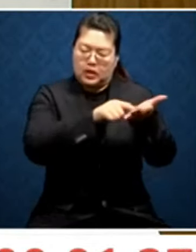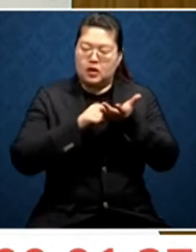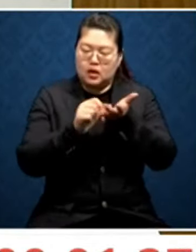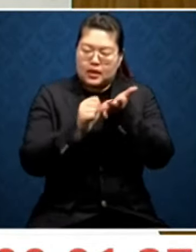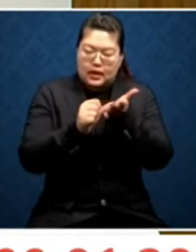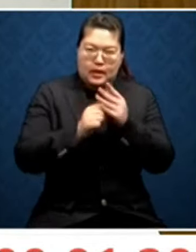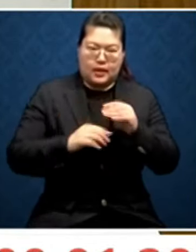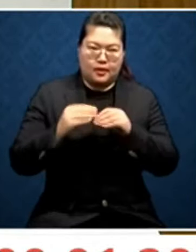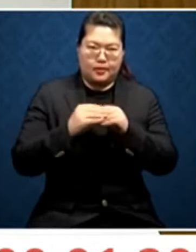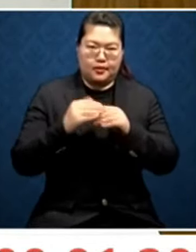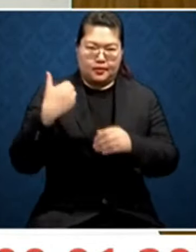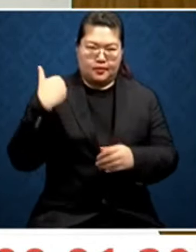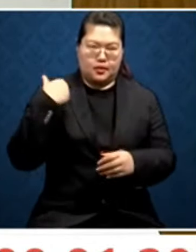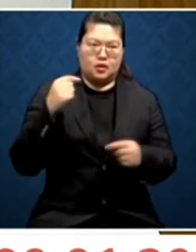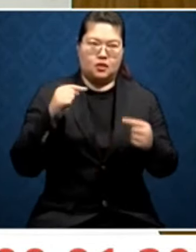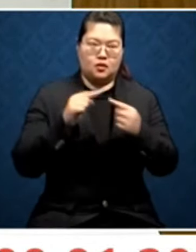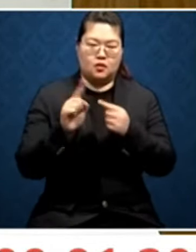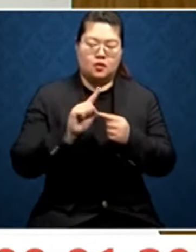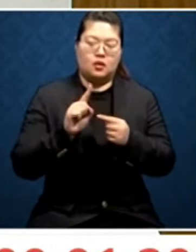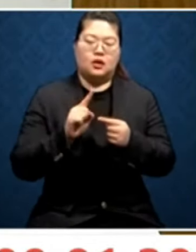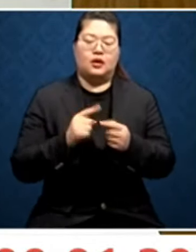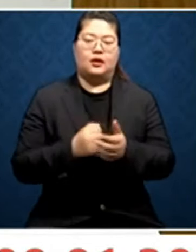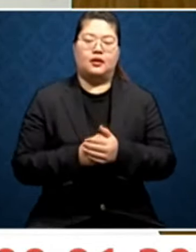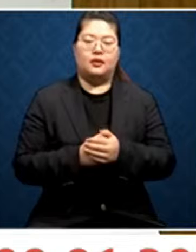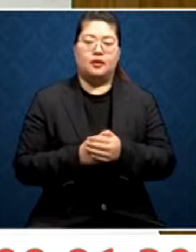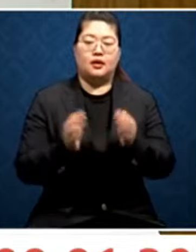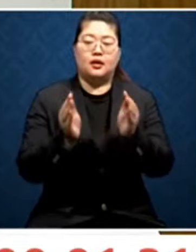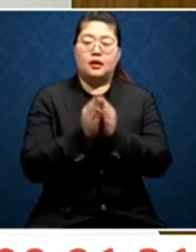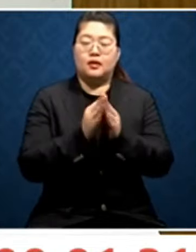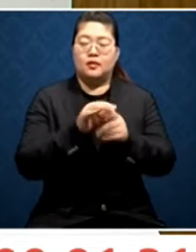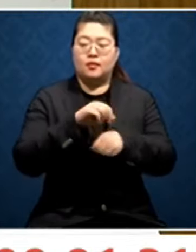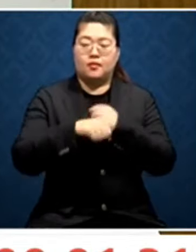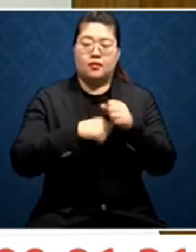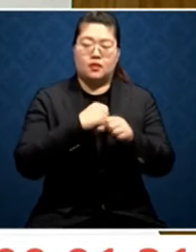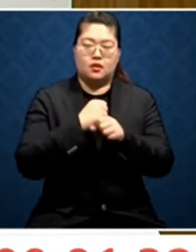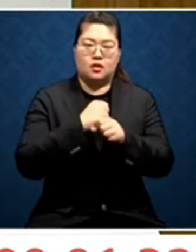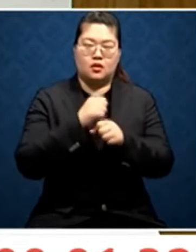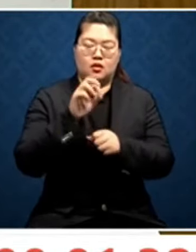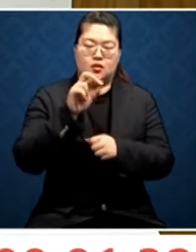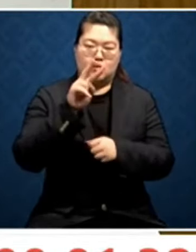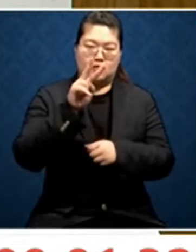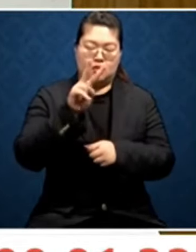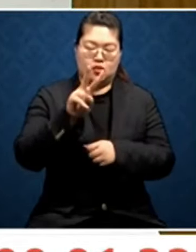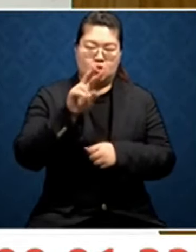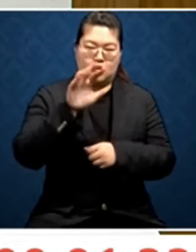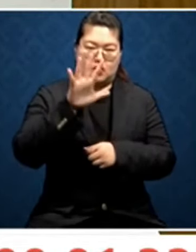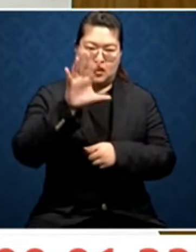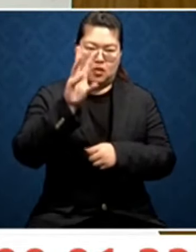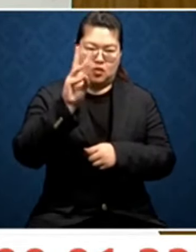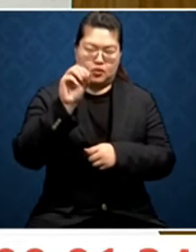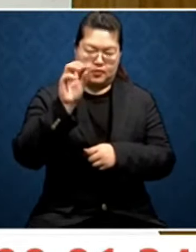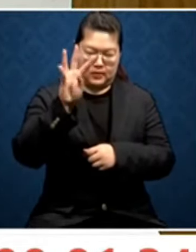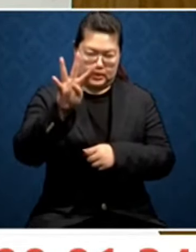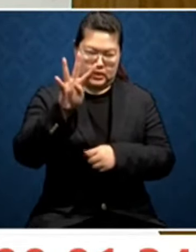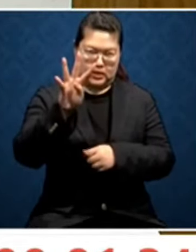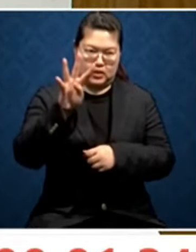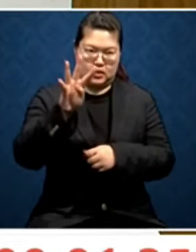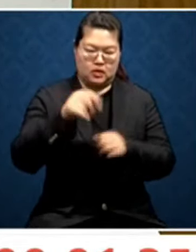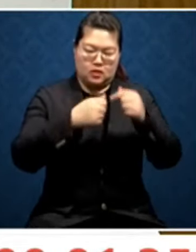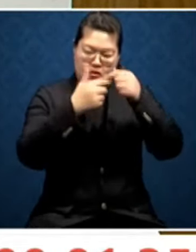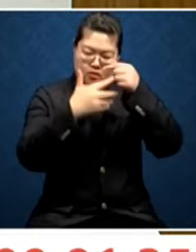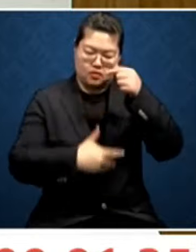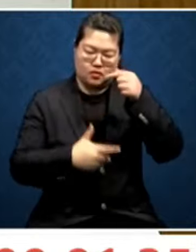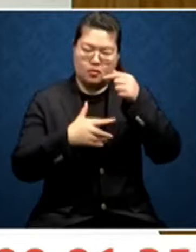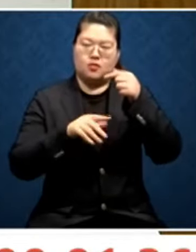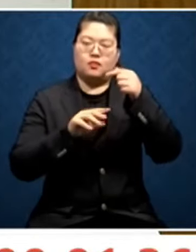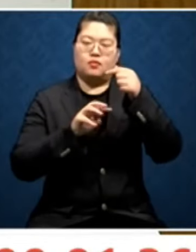ด้วยว่าด้วยการออกเสียงประชามตินะครับพ.ศ. 2564นะครับจำนวนทั้งสิ้น9มาตรา